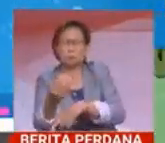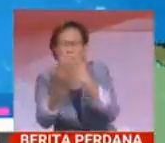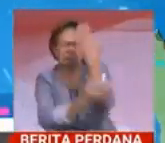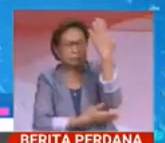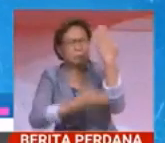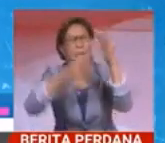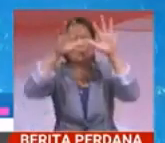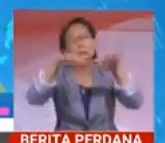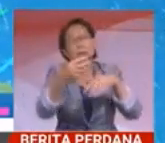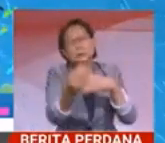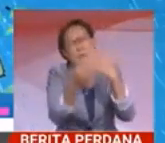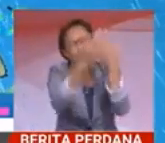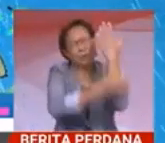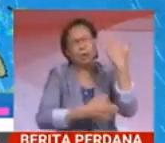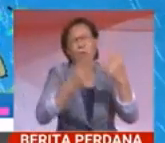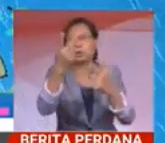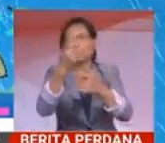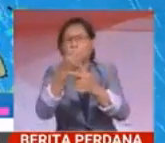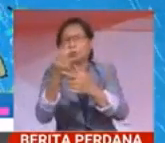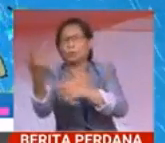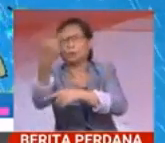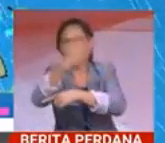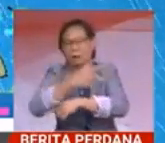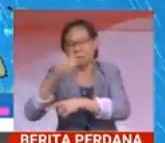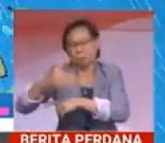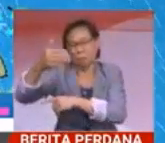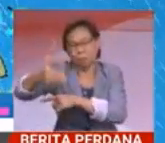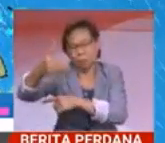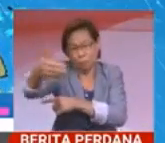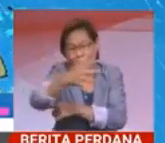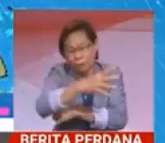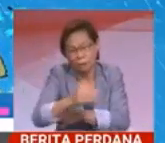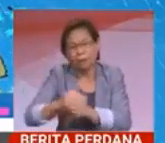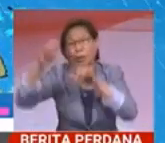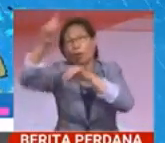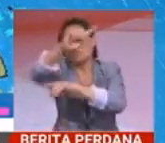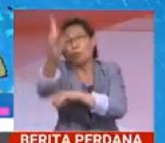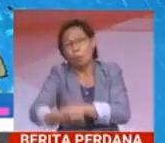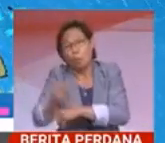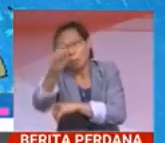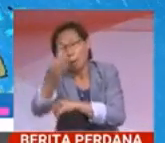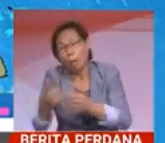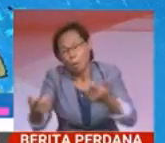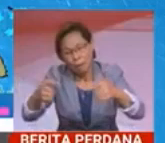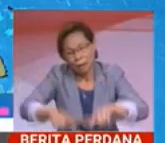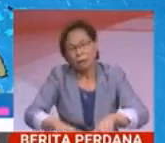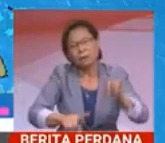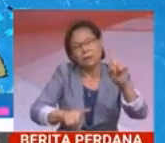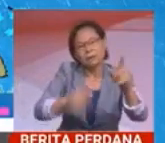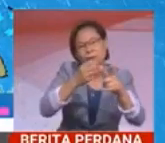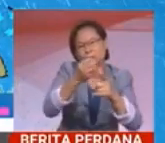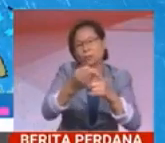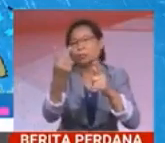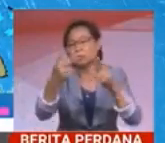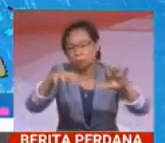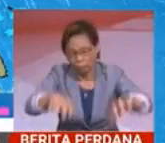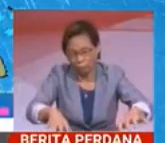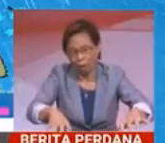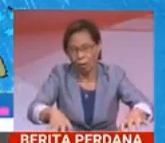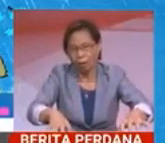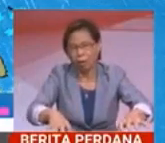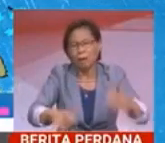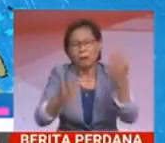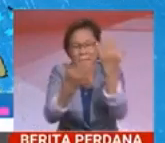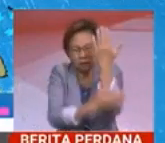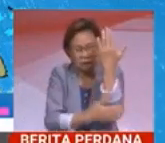disenangi chung lies dalam tempo dua hingga tiga hari akan datang namun demikian ibu peti masih lagi berlaku di 12 tempat melibatkan